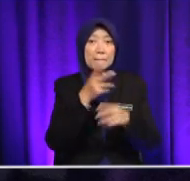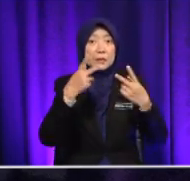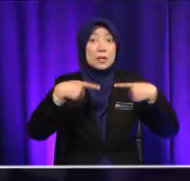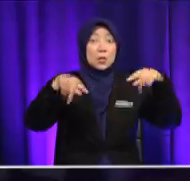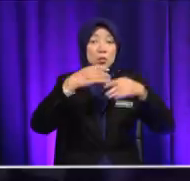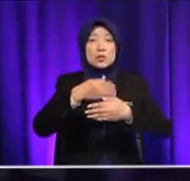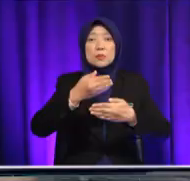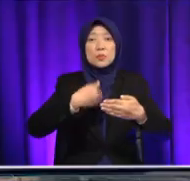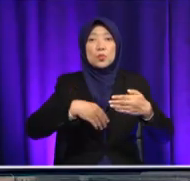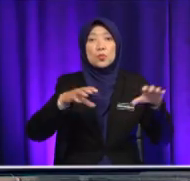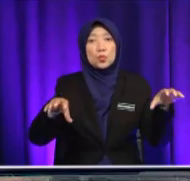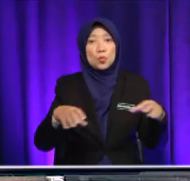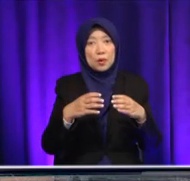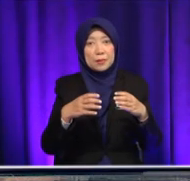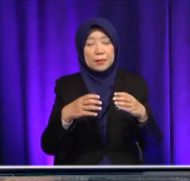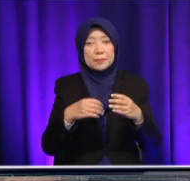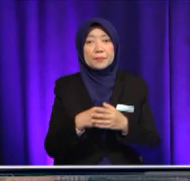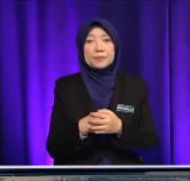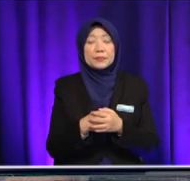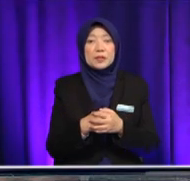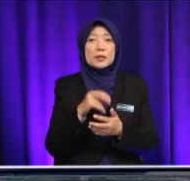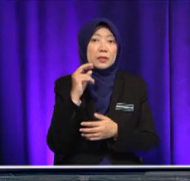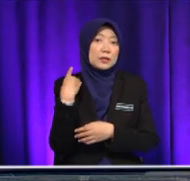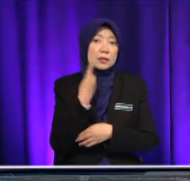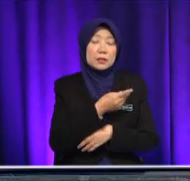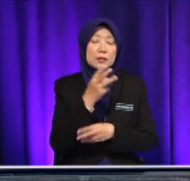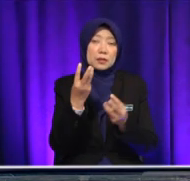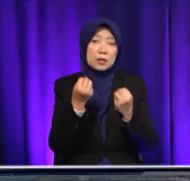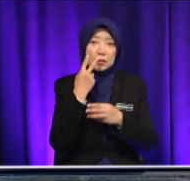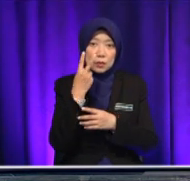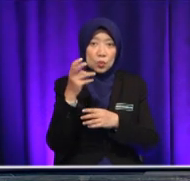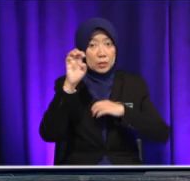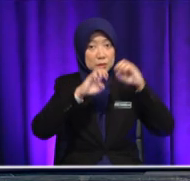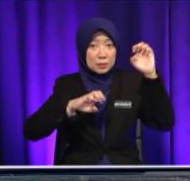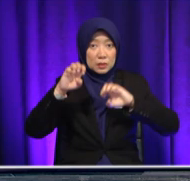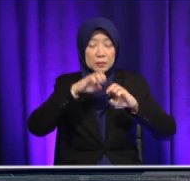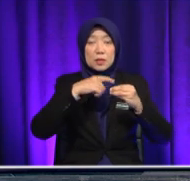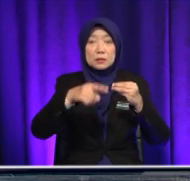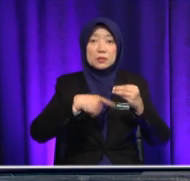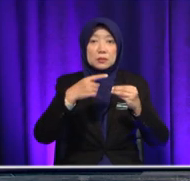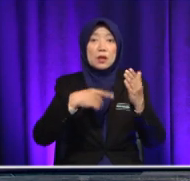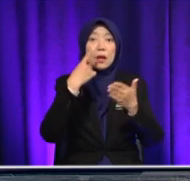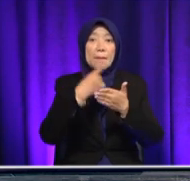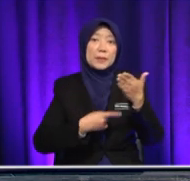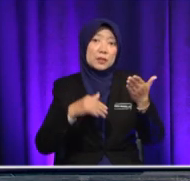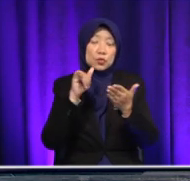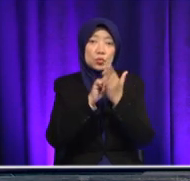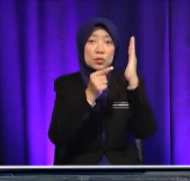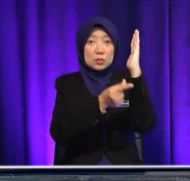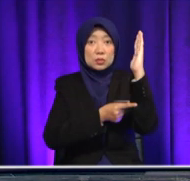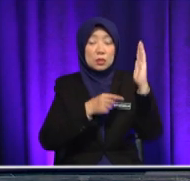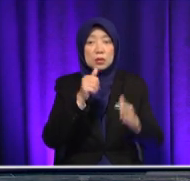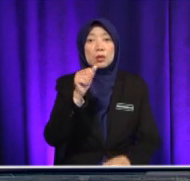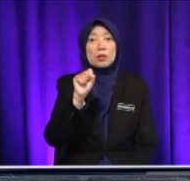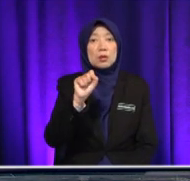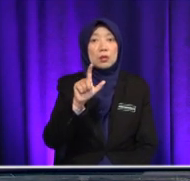tengok apakah itu getah asli? Sebab eksperimen kita hari ini berdasarkan getah asli.